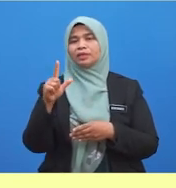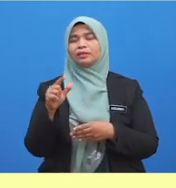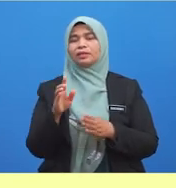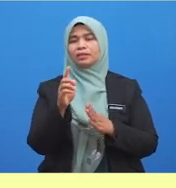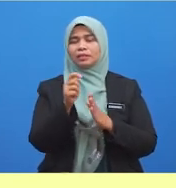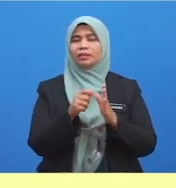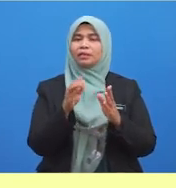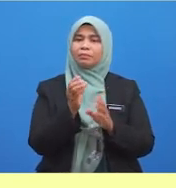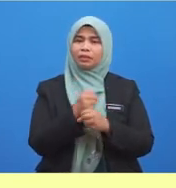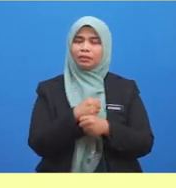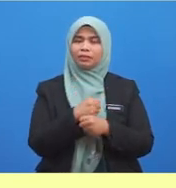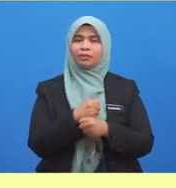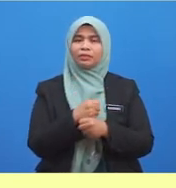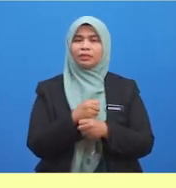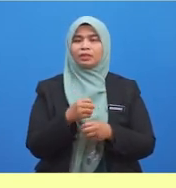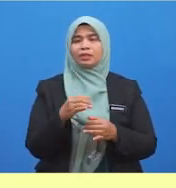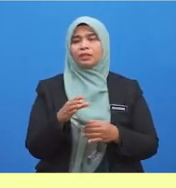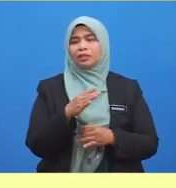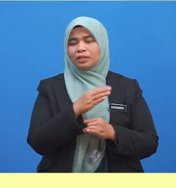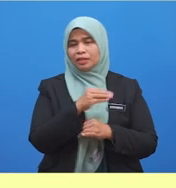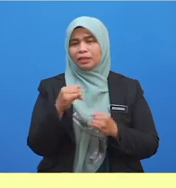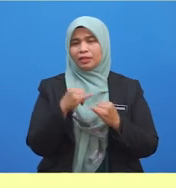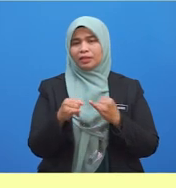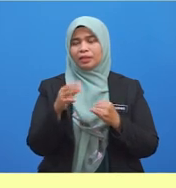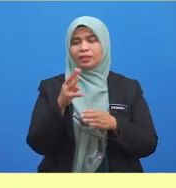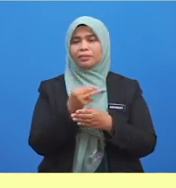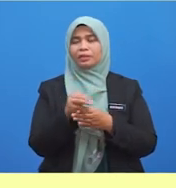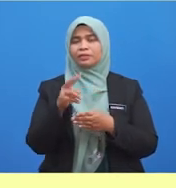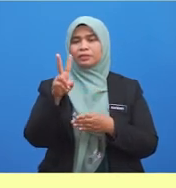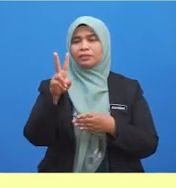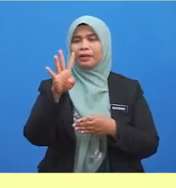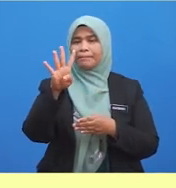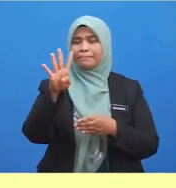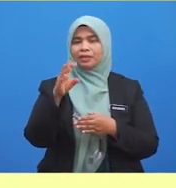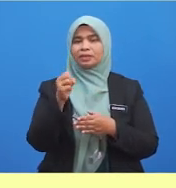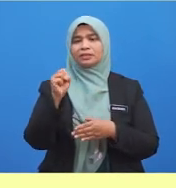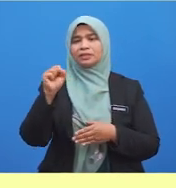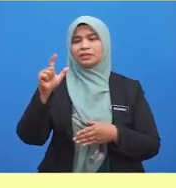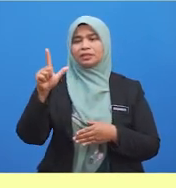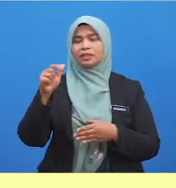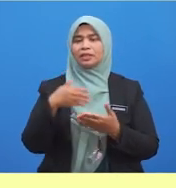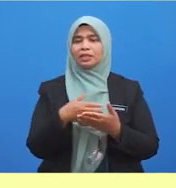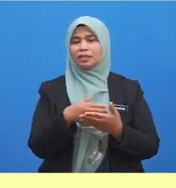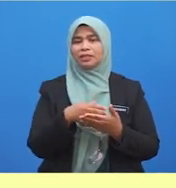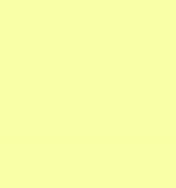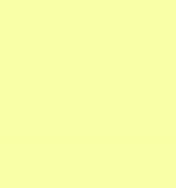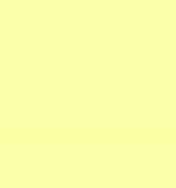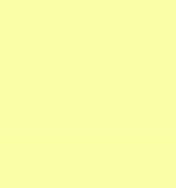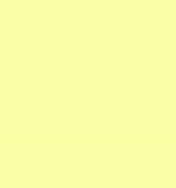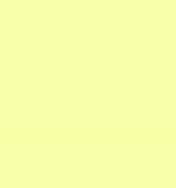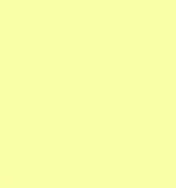terbentuk. Manakala di akhir meiosis 2, 4 sel anak yang terbentuk.